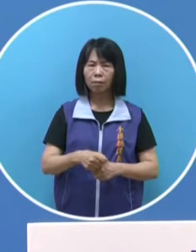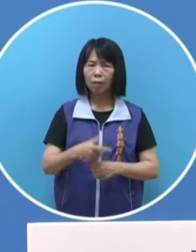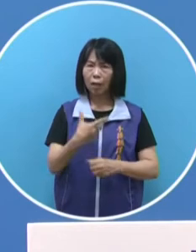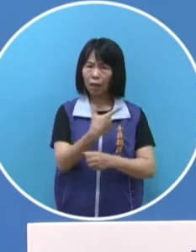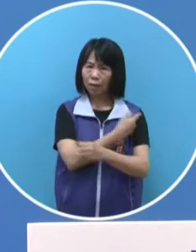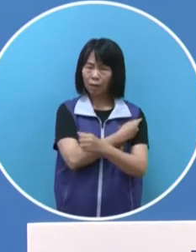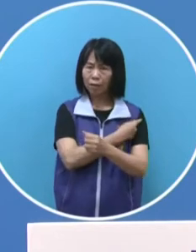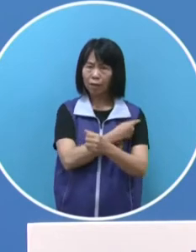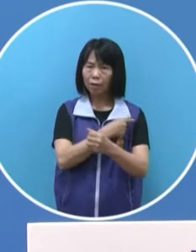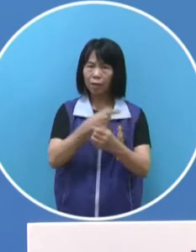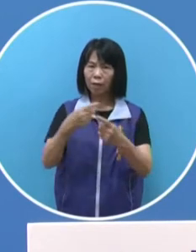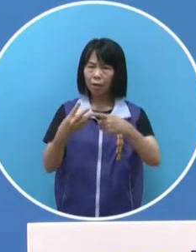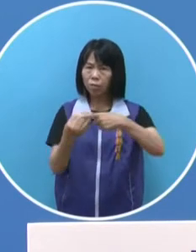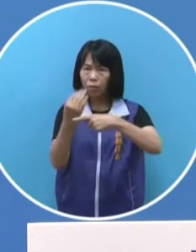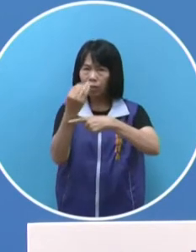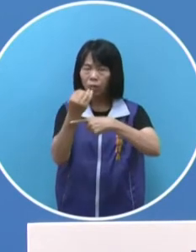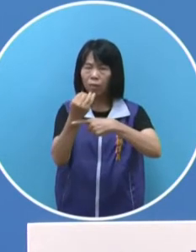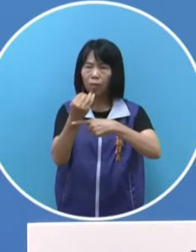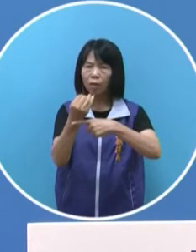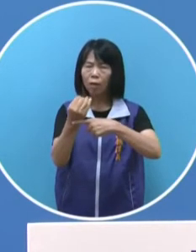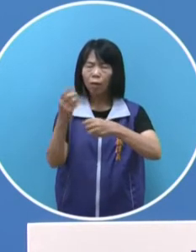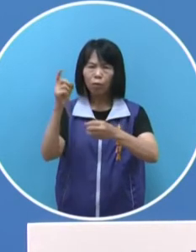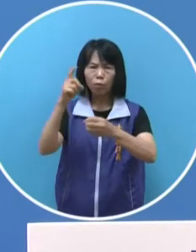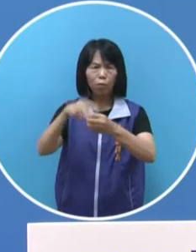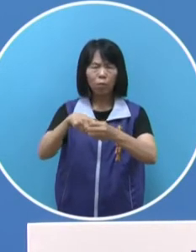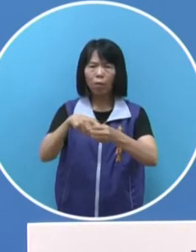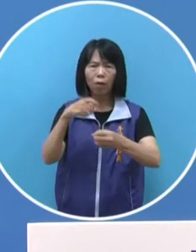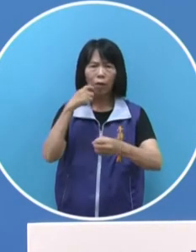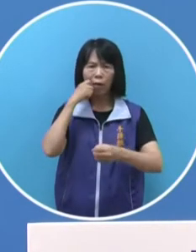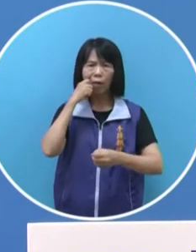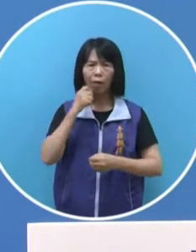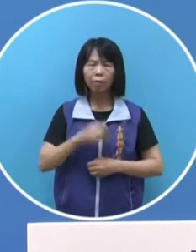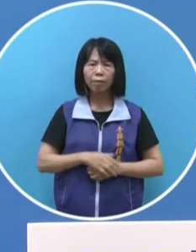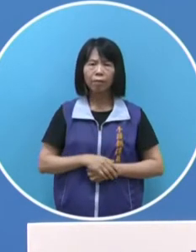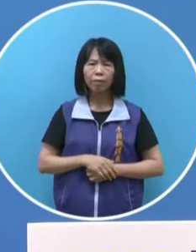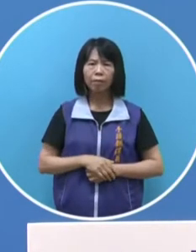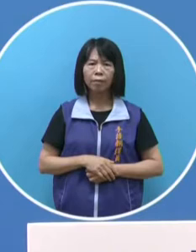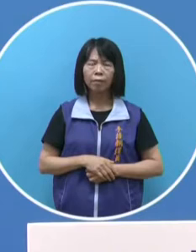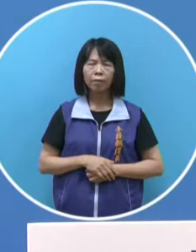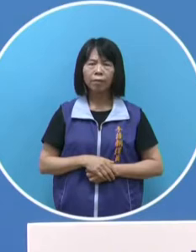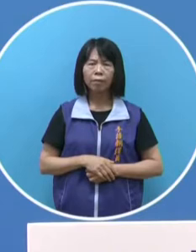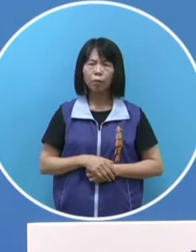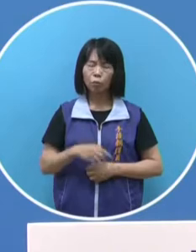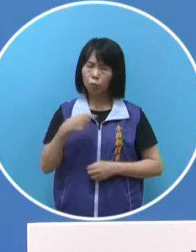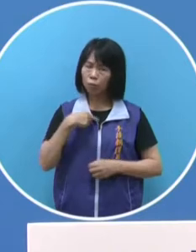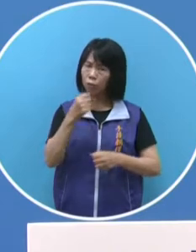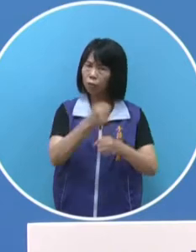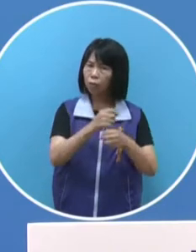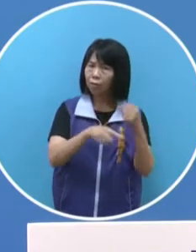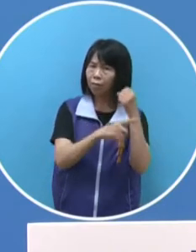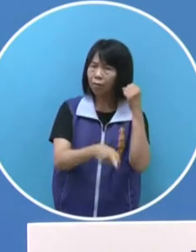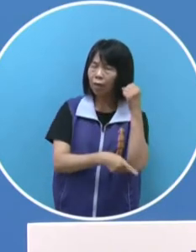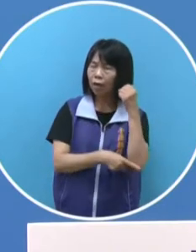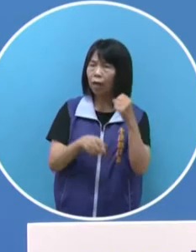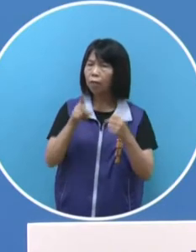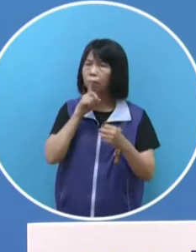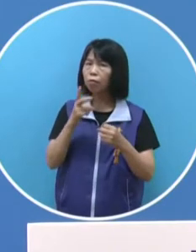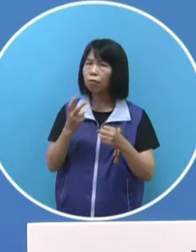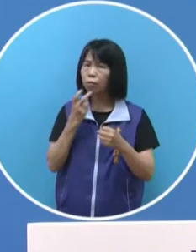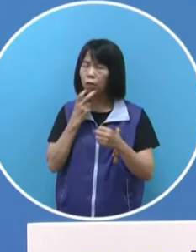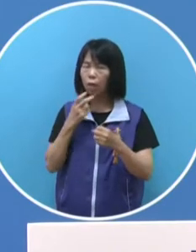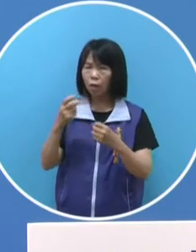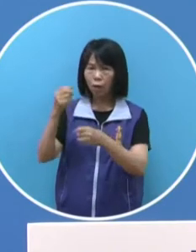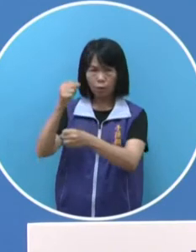达标，我们的做法跟中央说法一致，做法一